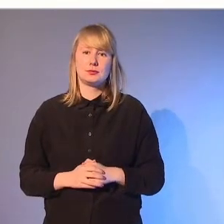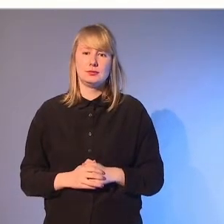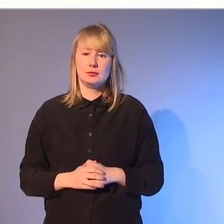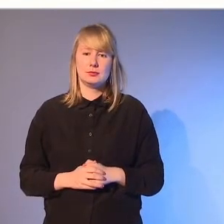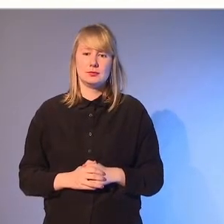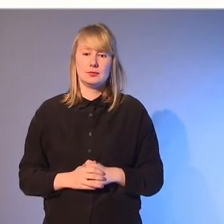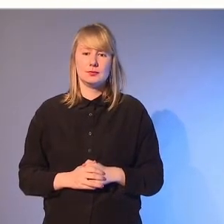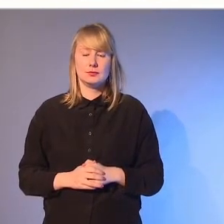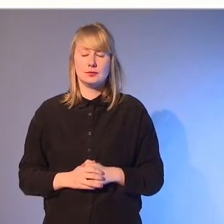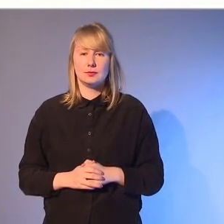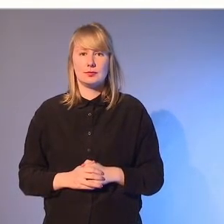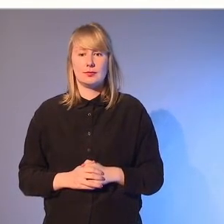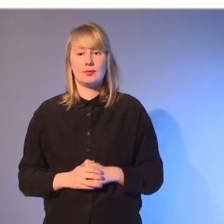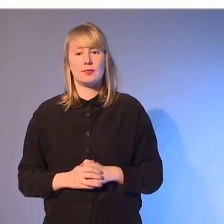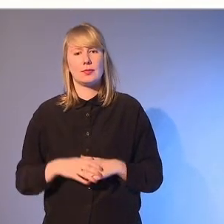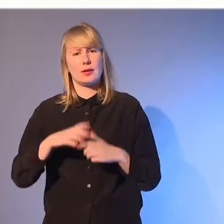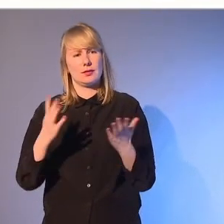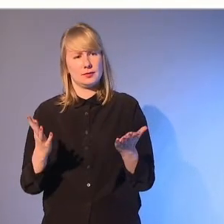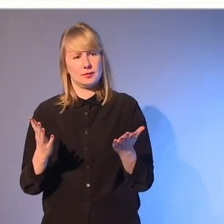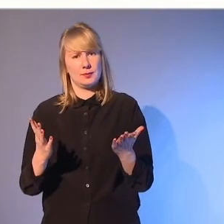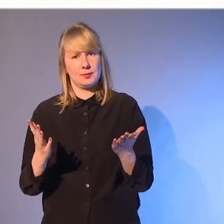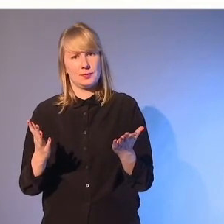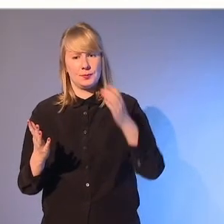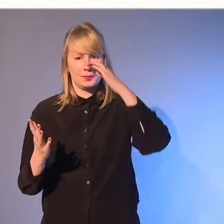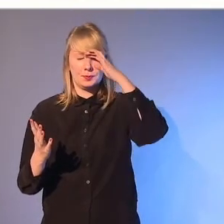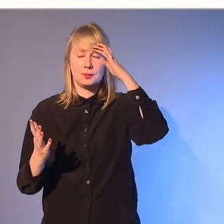Og så er det jo sånn da at igjen så får vi det her